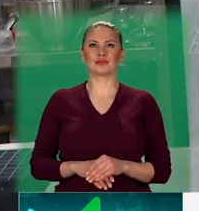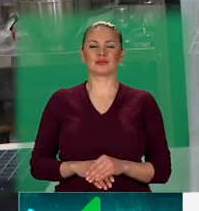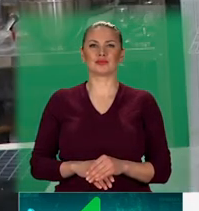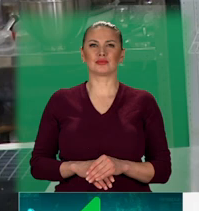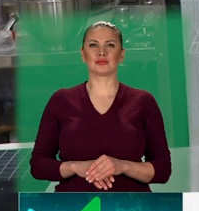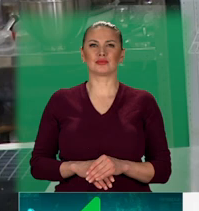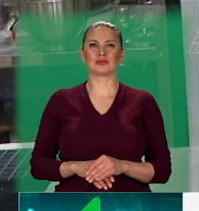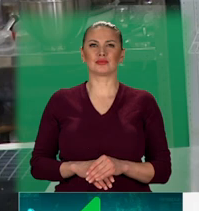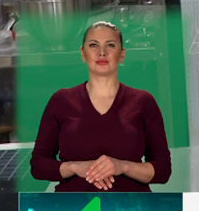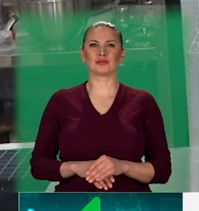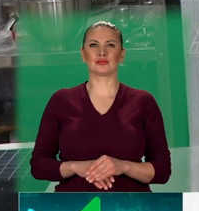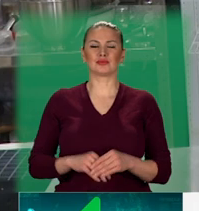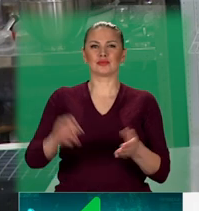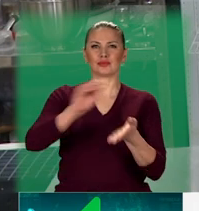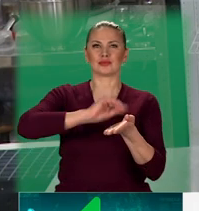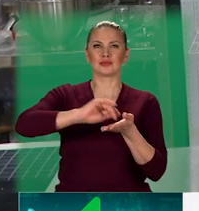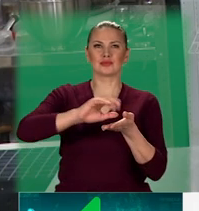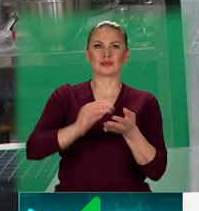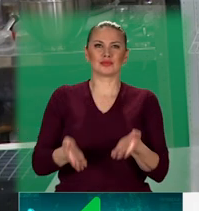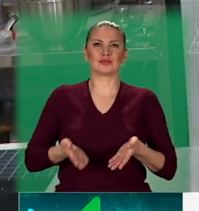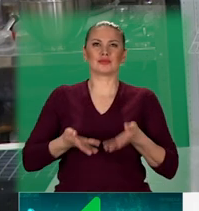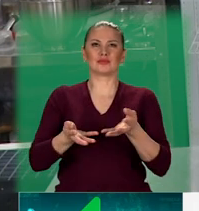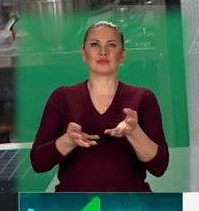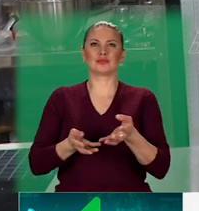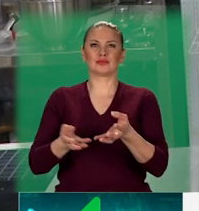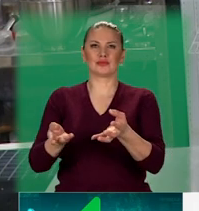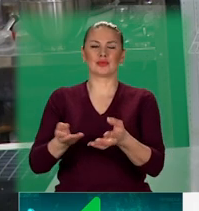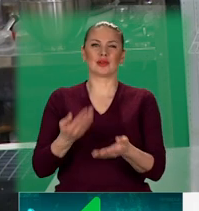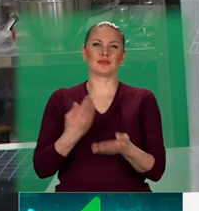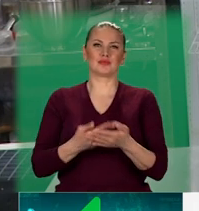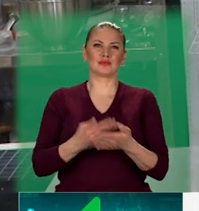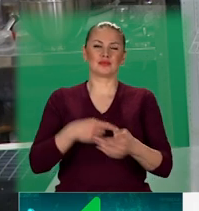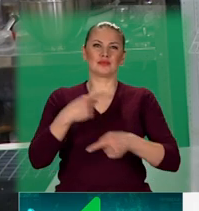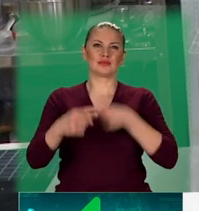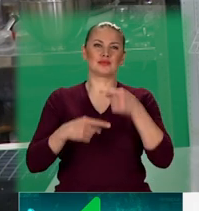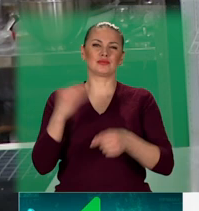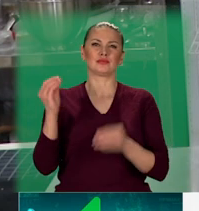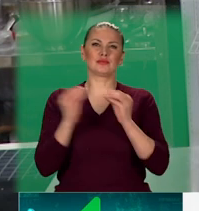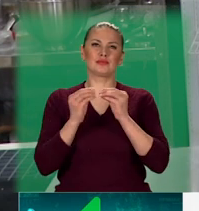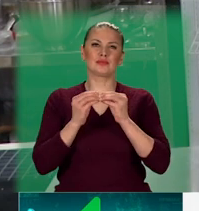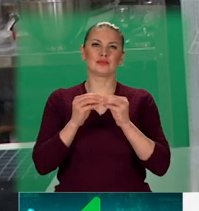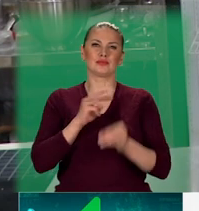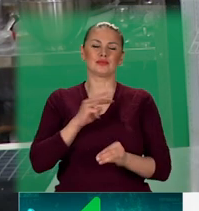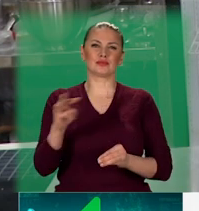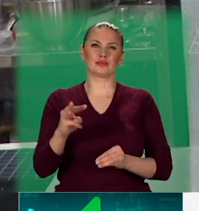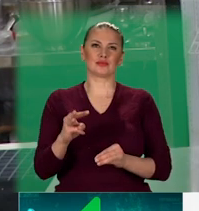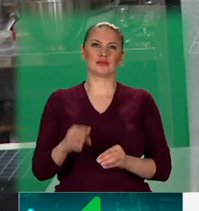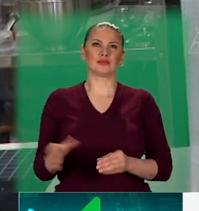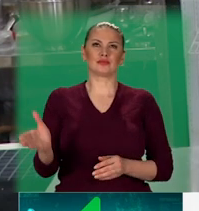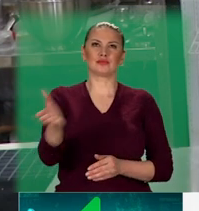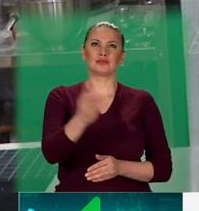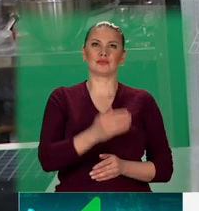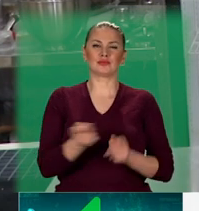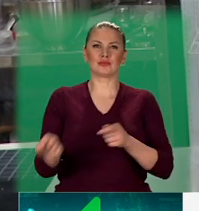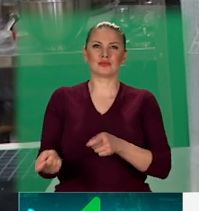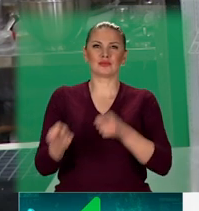равномерно, отправляем в духовой шкаф и буквально через 10 минут эта